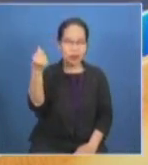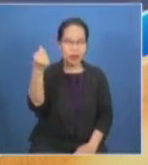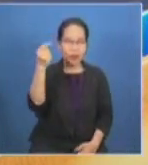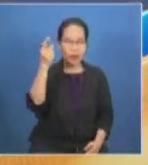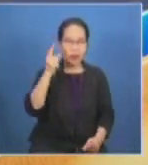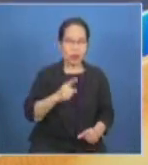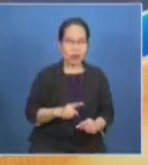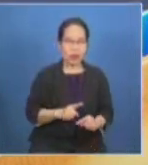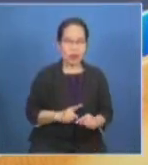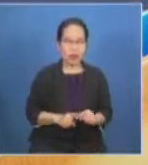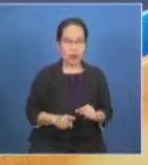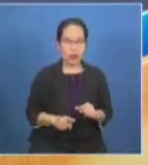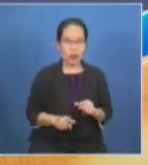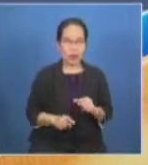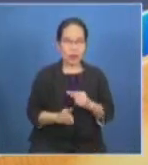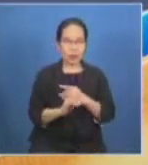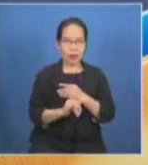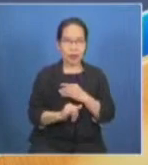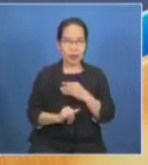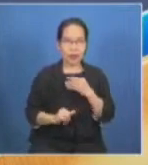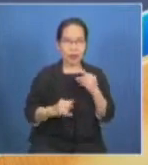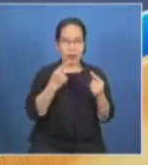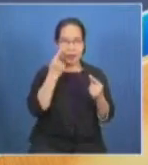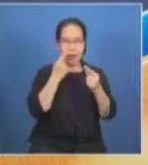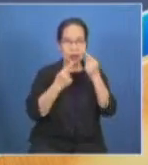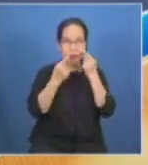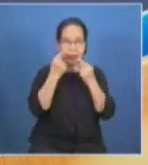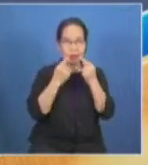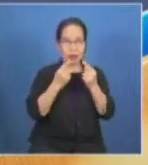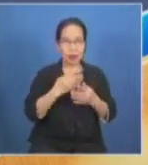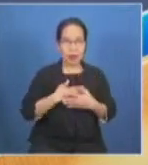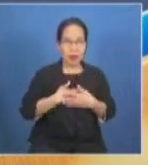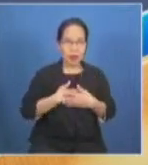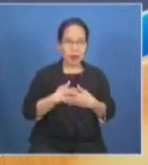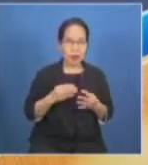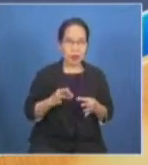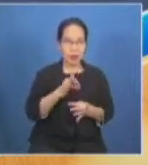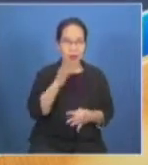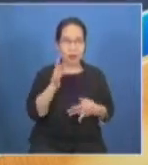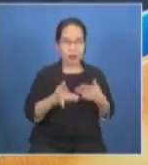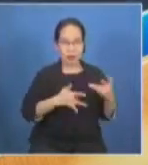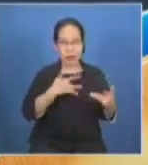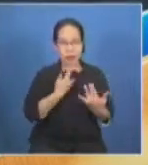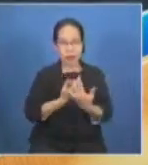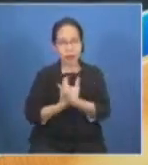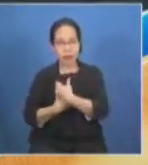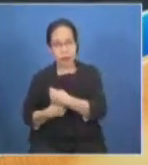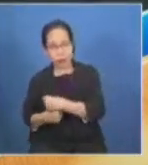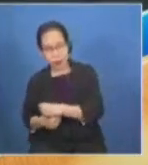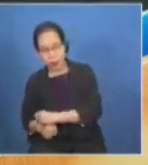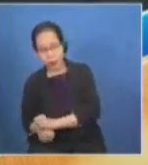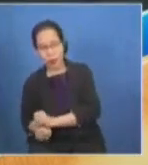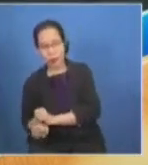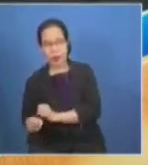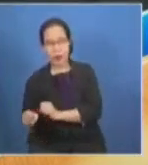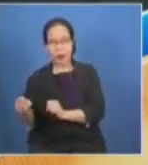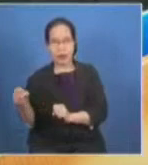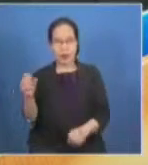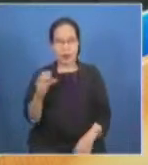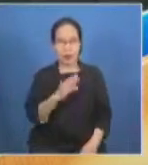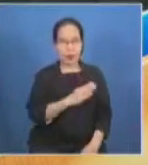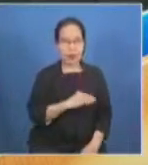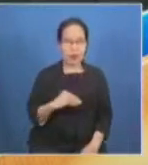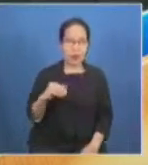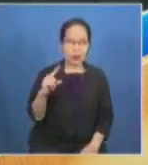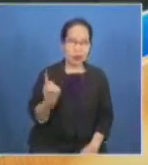Di mapigil ang diway na lulumbay, tanging pag-ibig